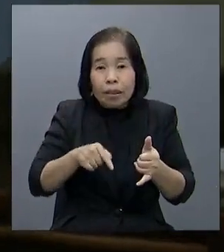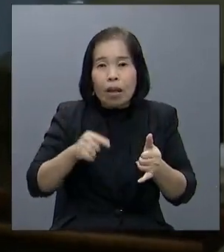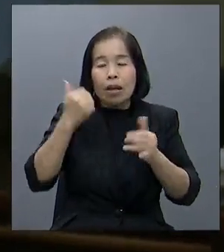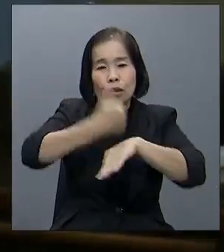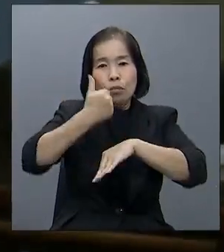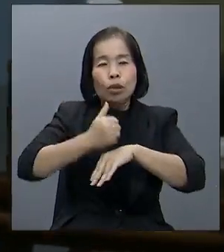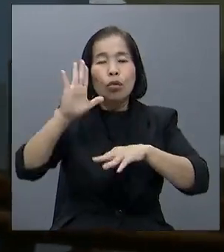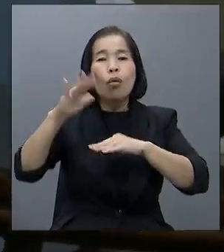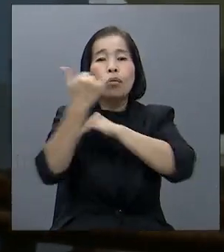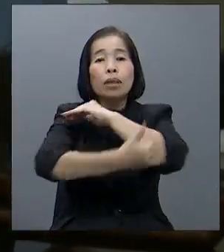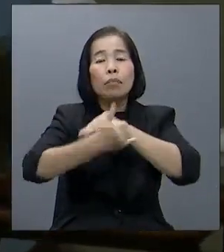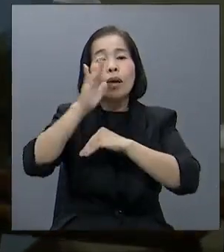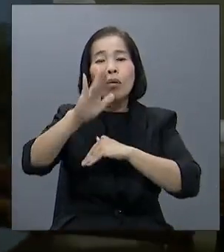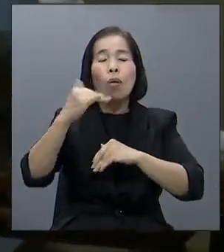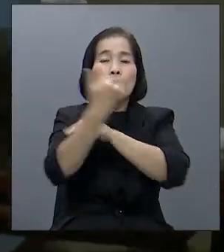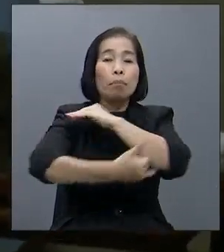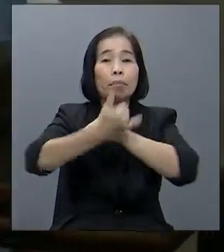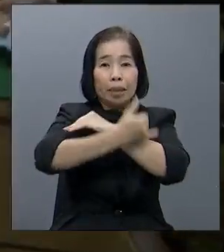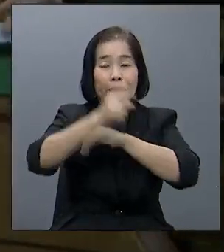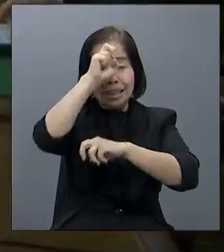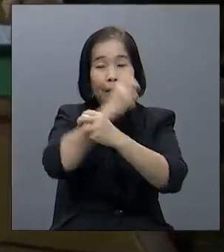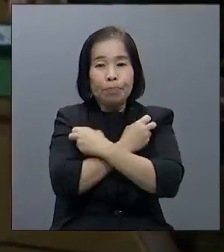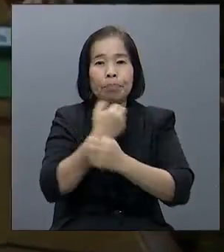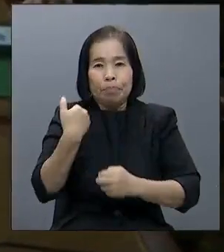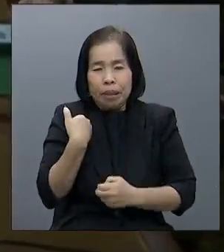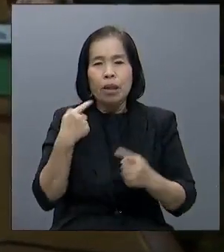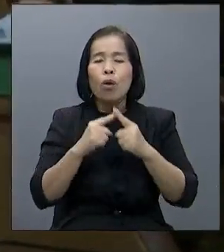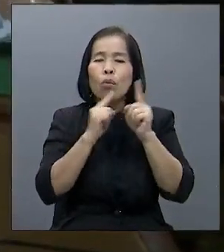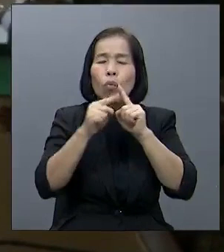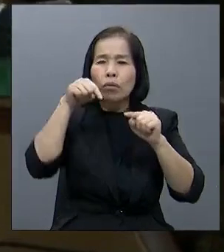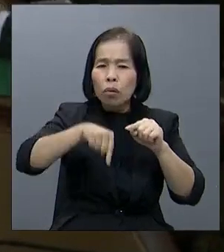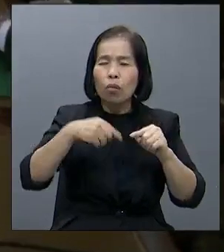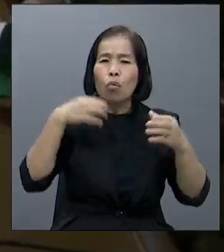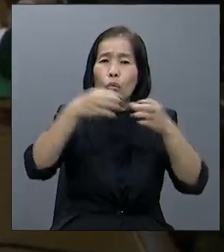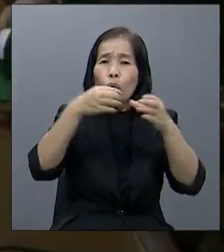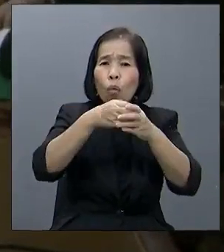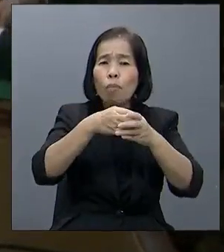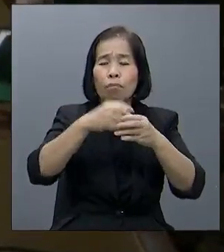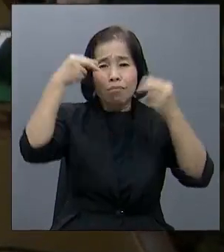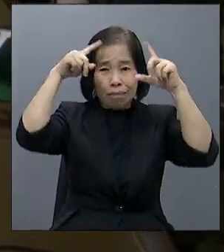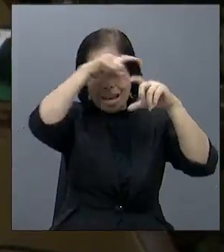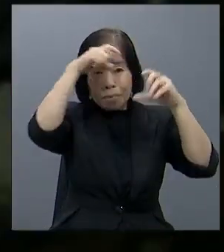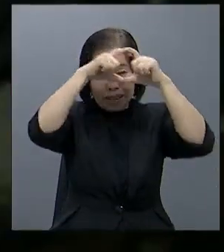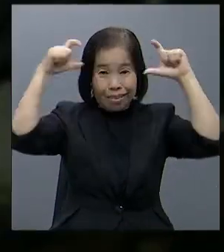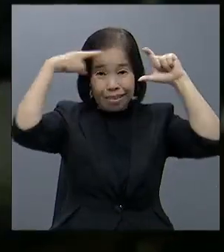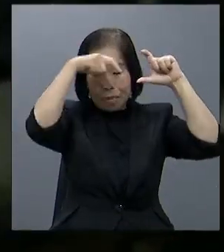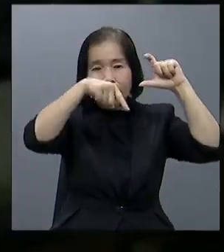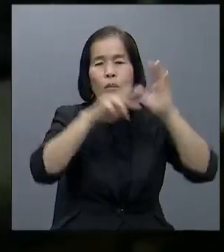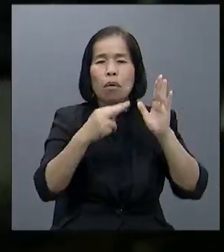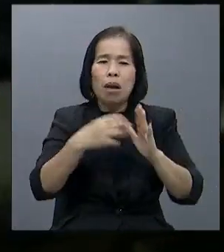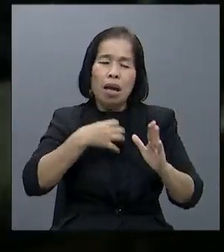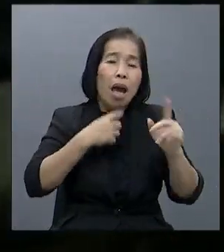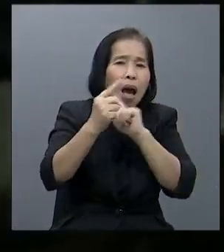อียิปต์ที่กรุงไคโรโดยเรียกร้องให้มีการหยุดยิงระหว่างอิสราเอลกับกลุ่มทามาสเพื่อเปิดทางสำหรับการช่วยเหลือด้านมนุษยธรรม